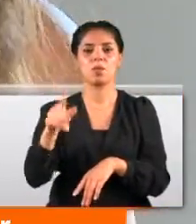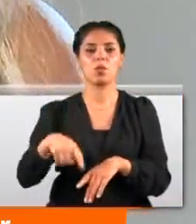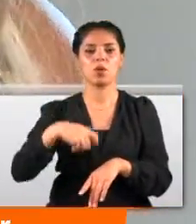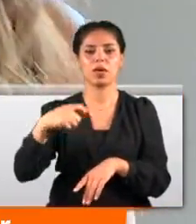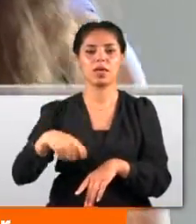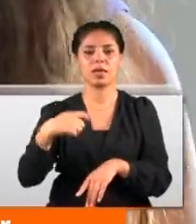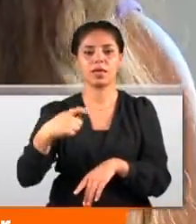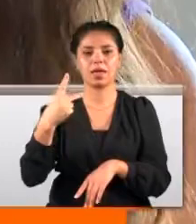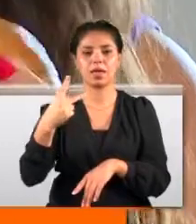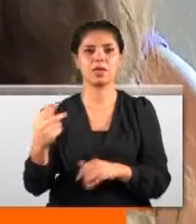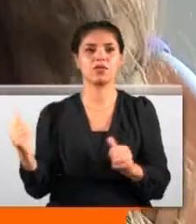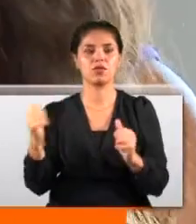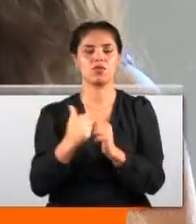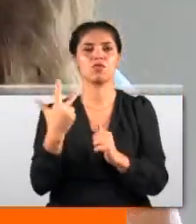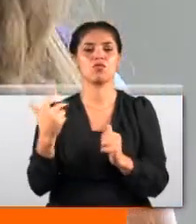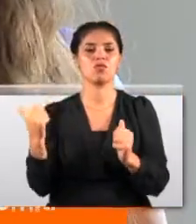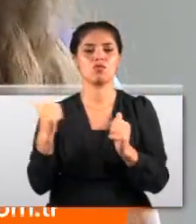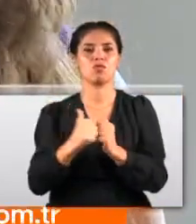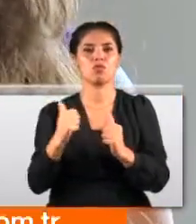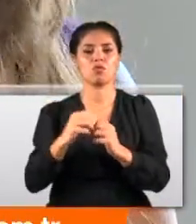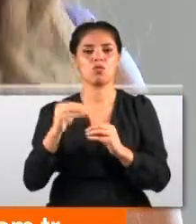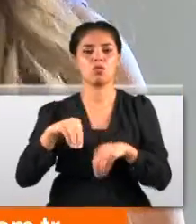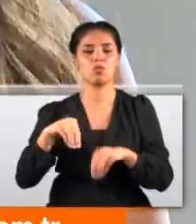içindeki yumurtanın 2 katı kadar, hatta 3 katı kadar bazen